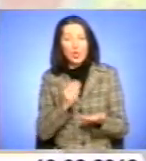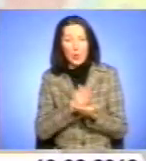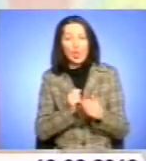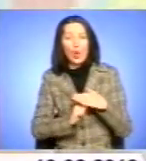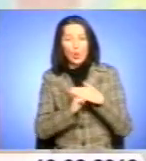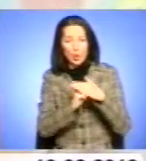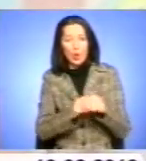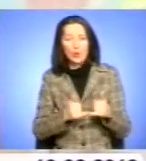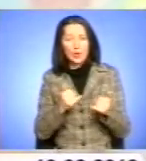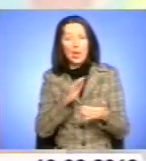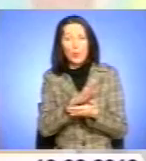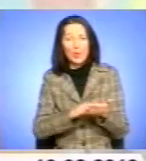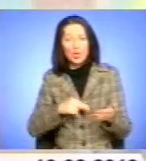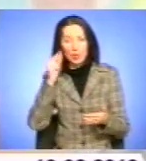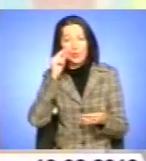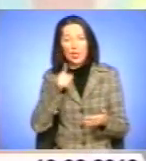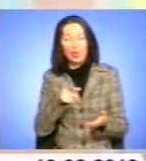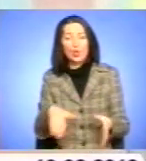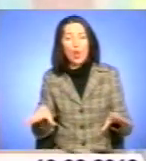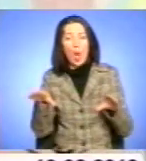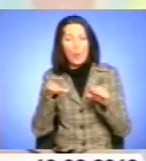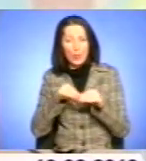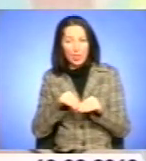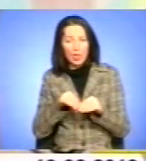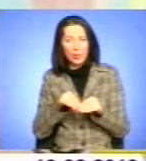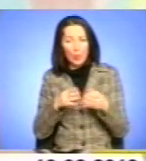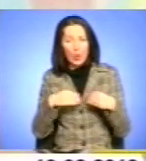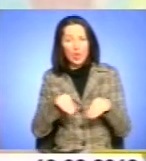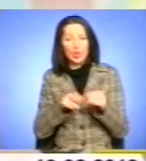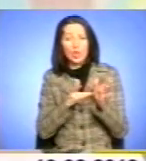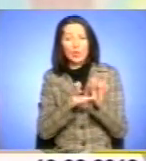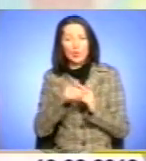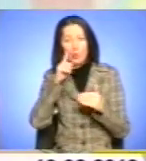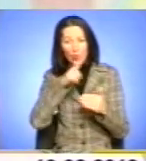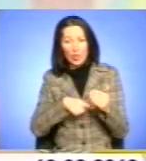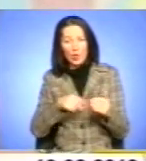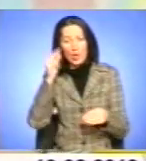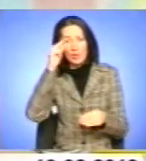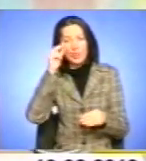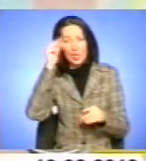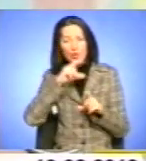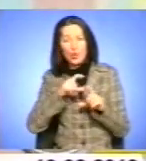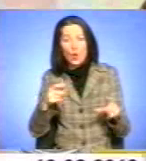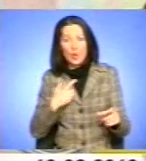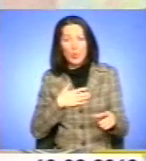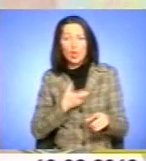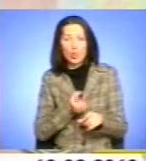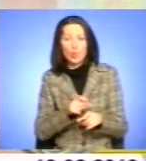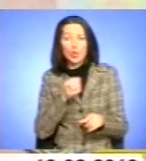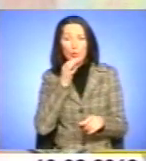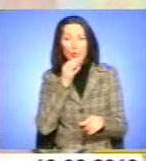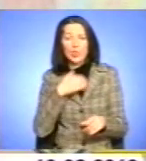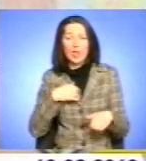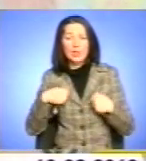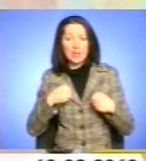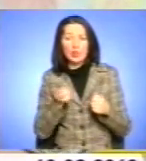своєрідно навчають, поєднують християнську віру і поєднують навчання у школі, і це мені дуже подобається. Я стараюся